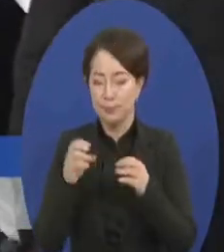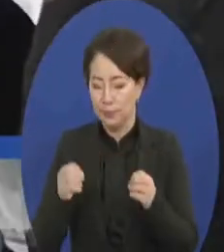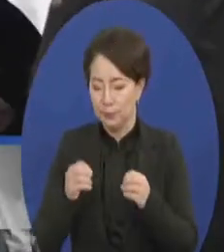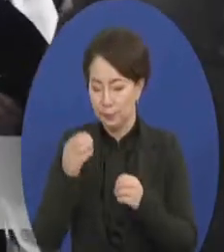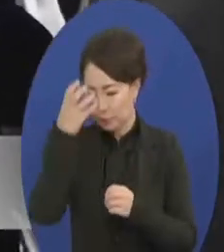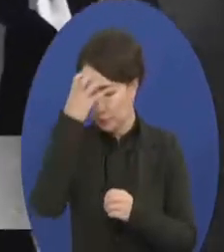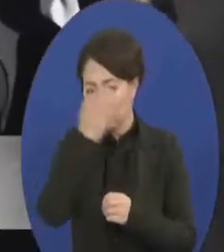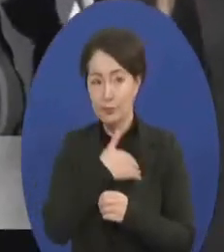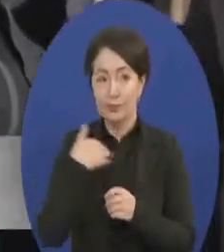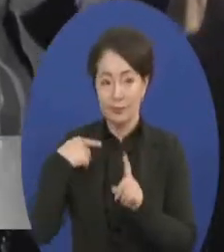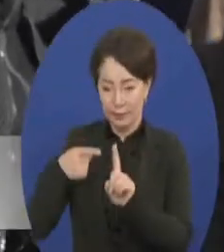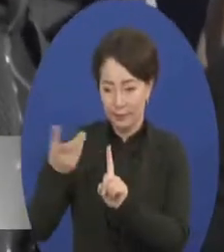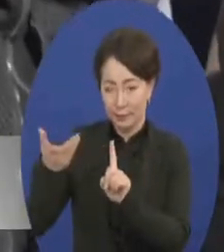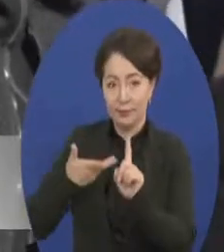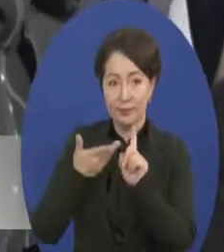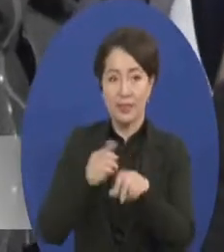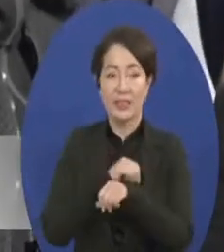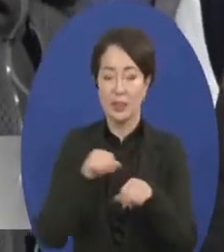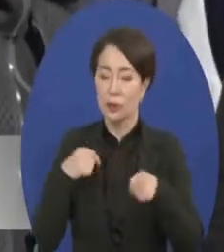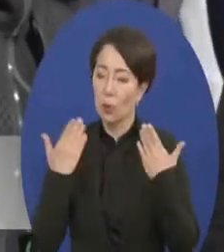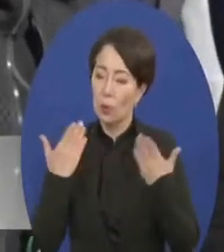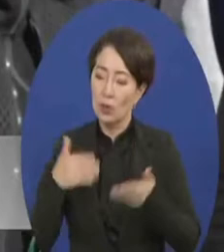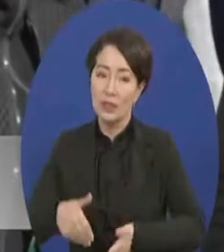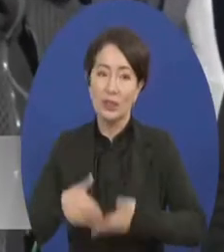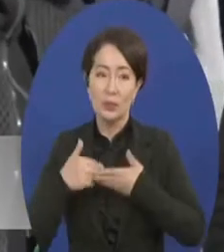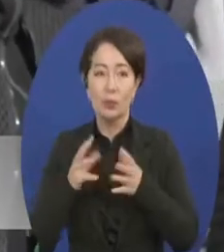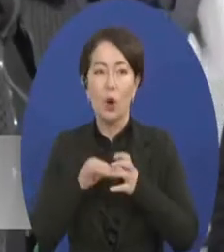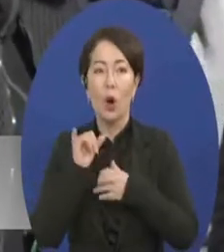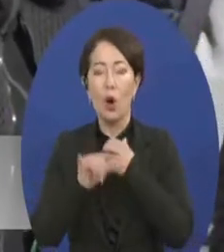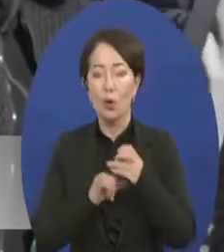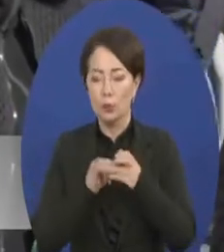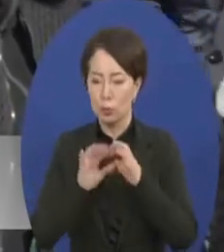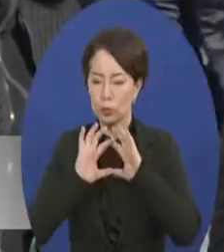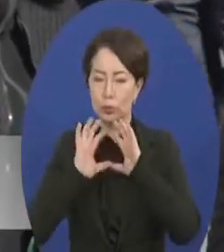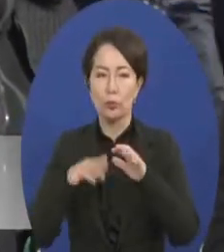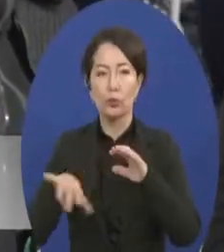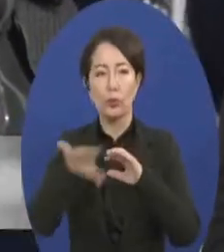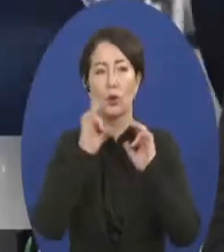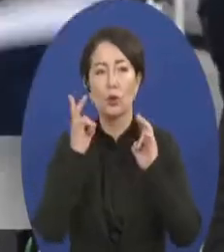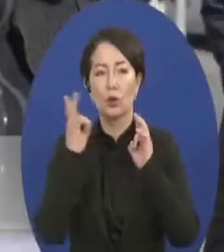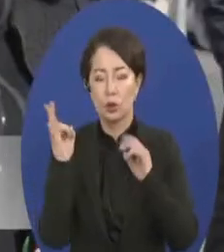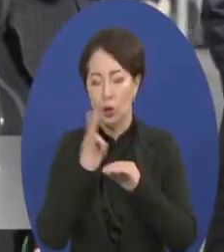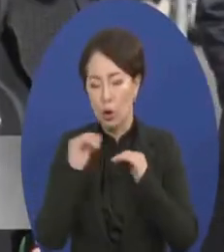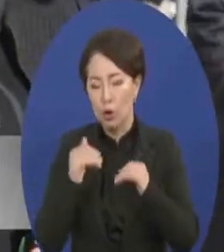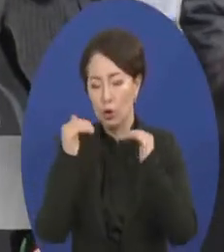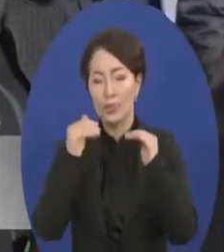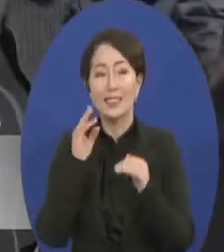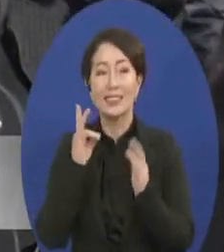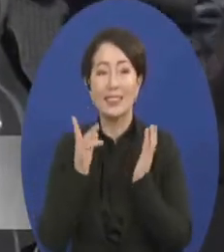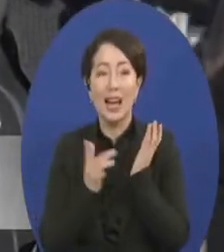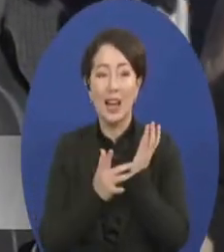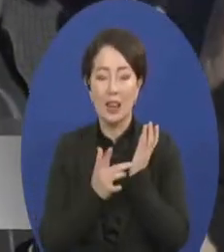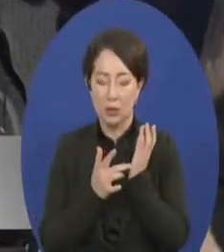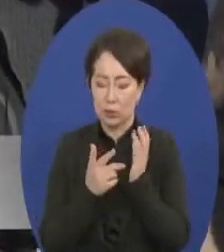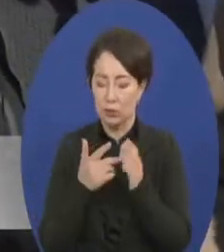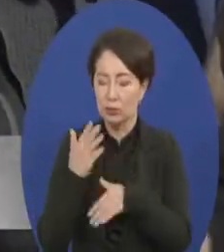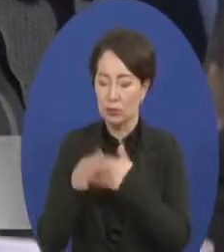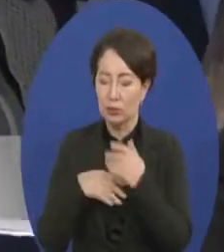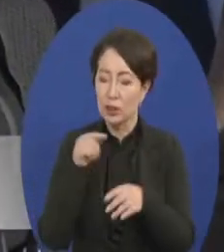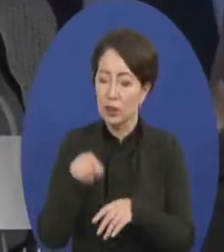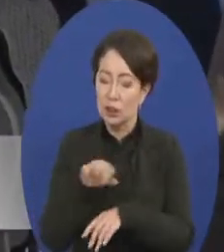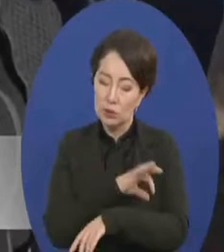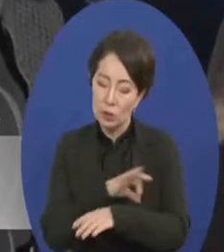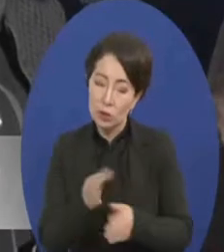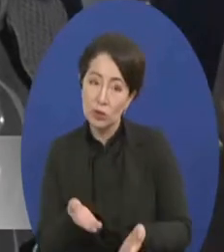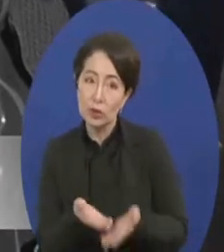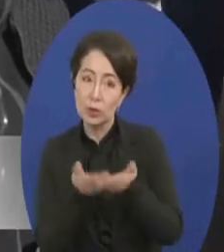дараа чиглэлөөр манай эрдэм урд хэмжээ бид нар олон улсын ногоон дайны төлөв ногоон өгч наана технологиор төслийг явуулсан. Тэг. Энэ